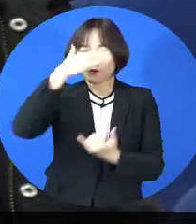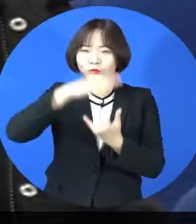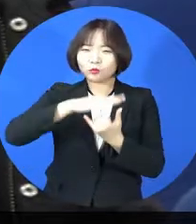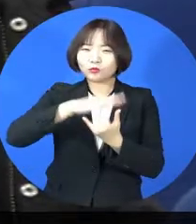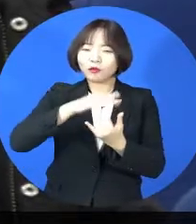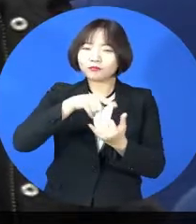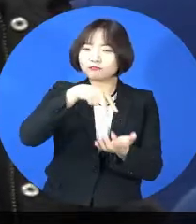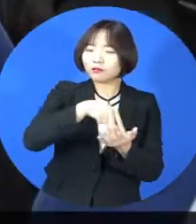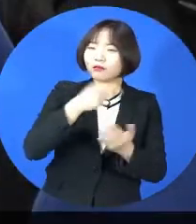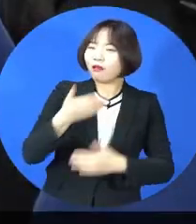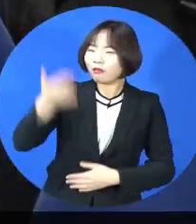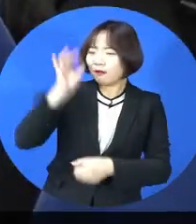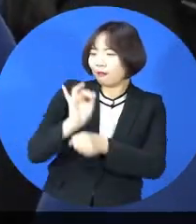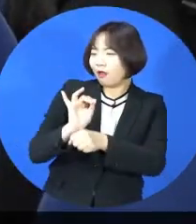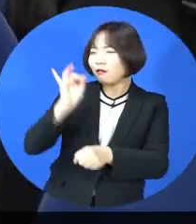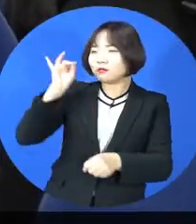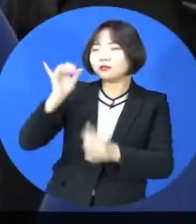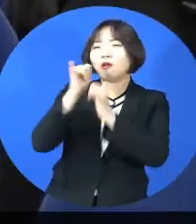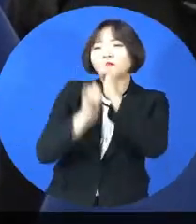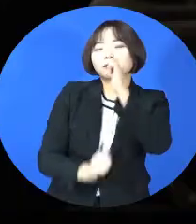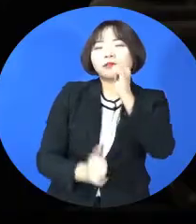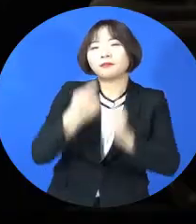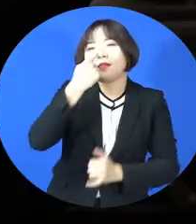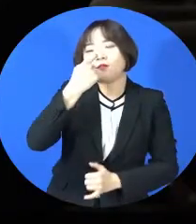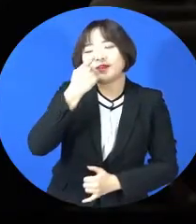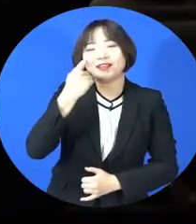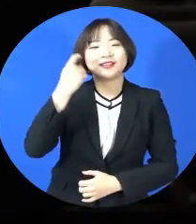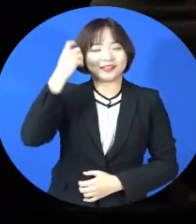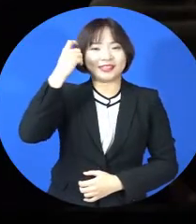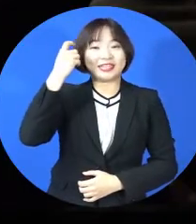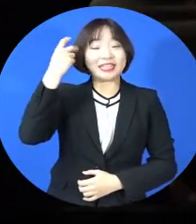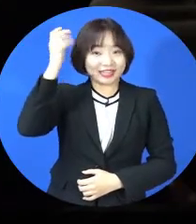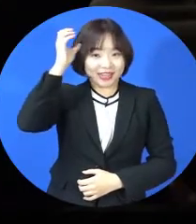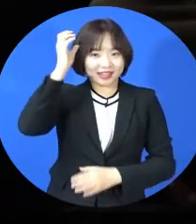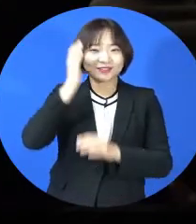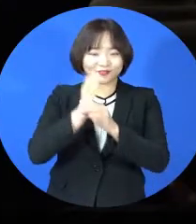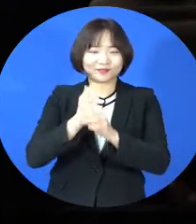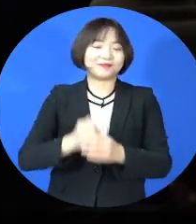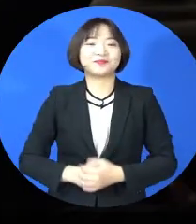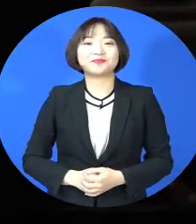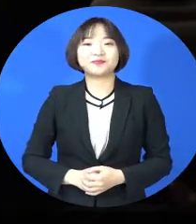청소년들이 100년 전 독립운동의 의미를 되새길 수 있는 뜻깊은 시간이 되길 기대하고 있습니다.